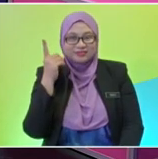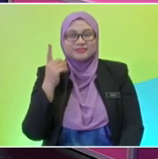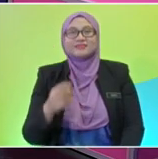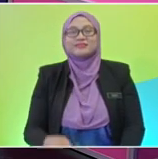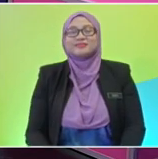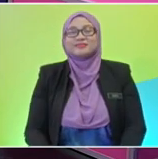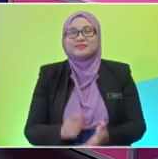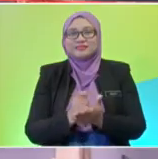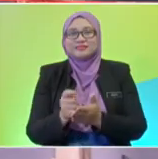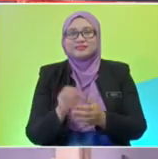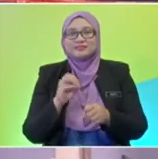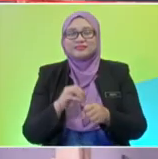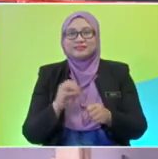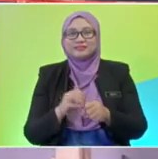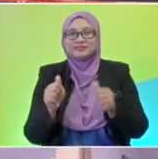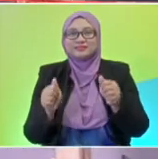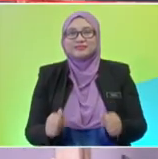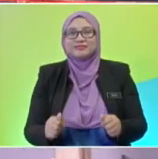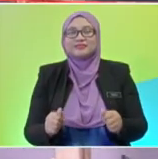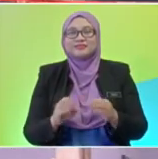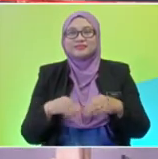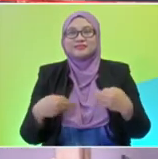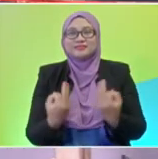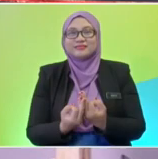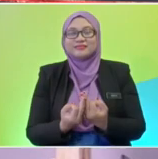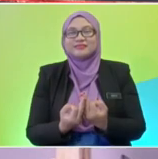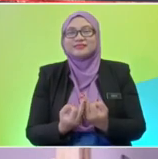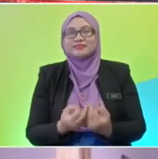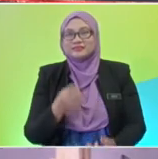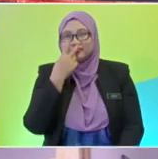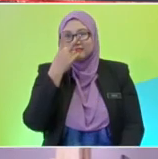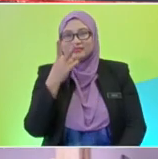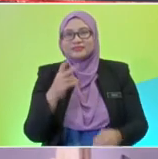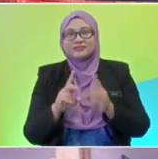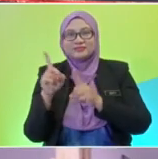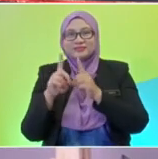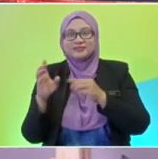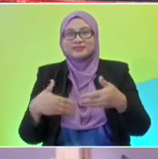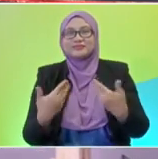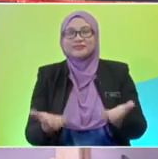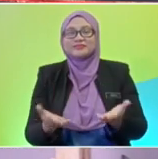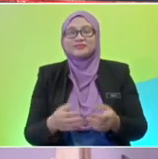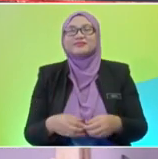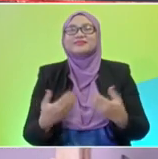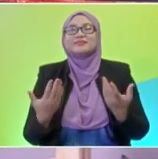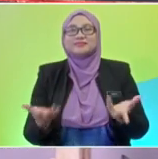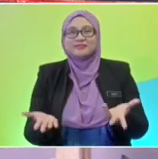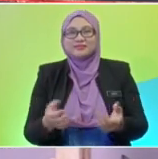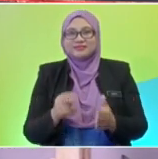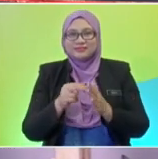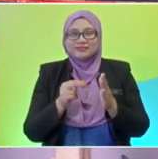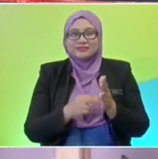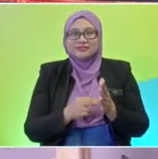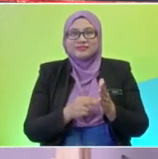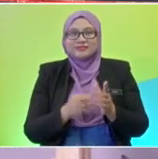kalangan ahli keluarga jadi berdasarkan prestasi yang cukup banyak prestasi mereka oke